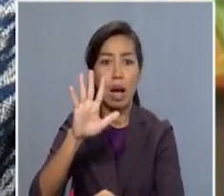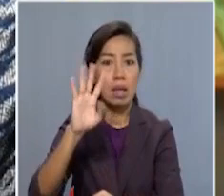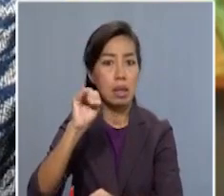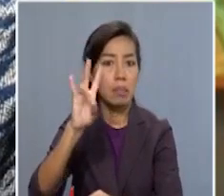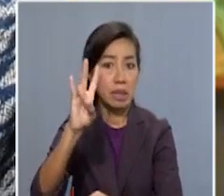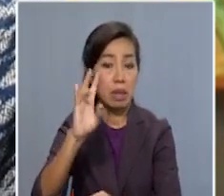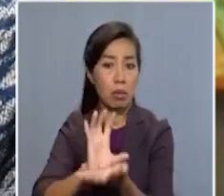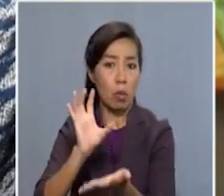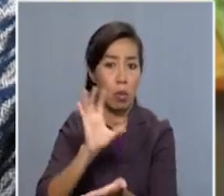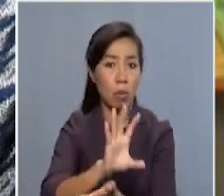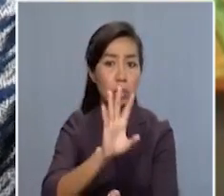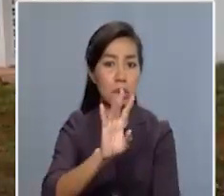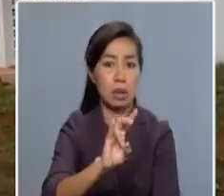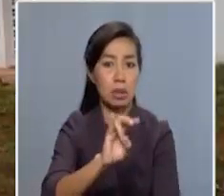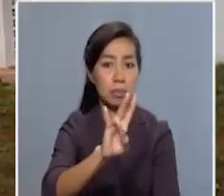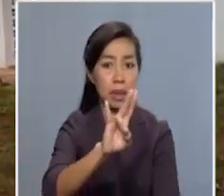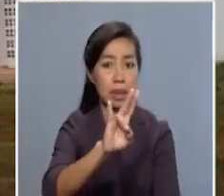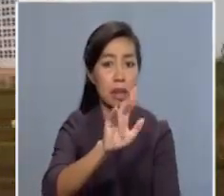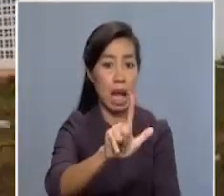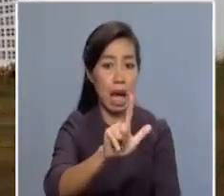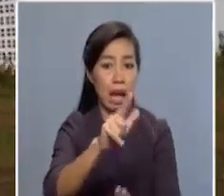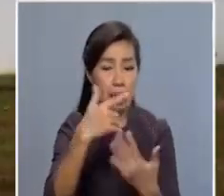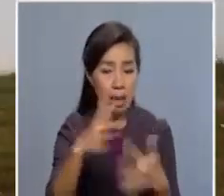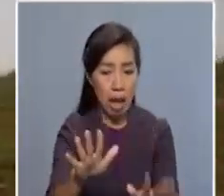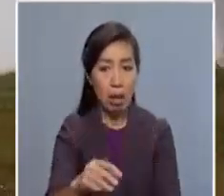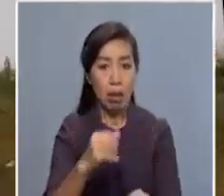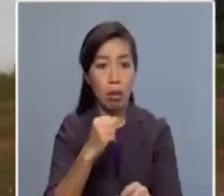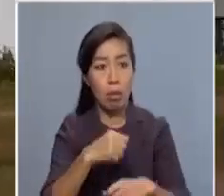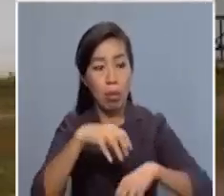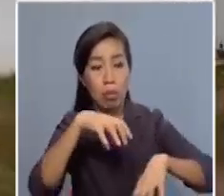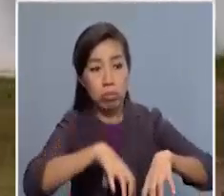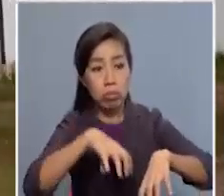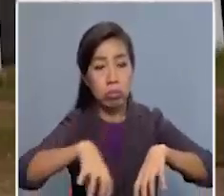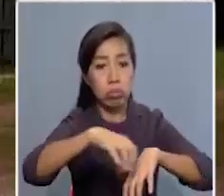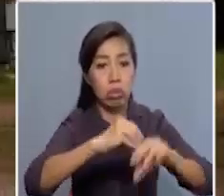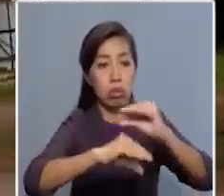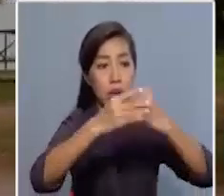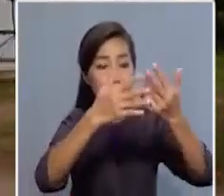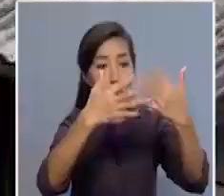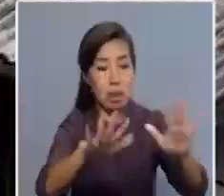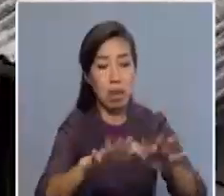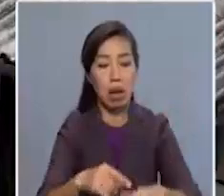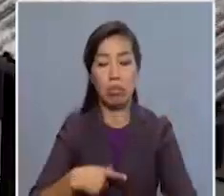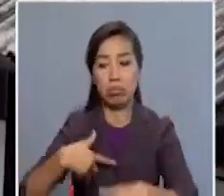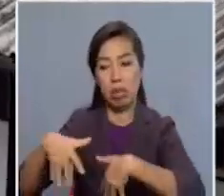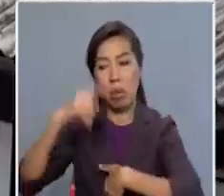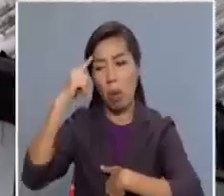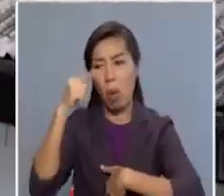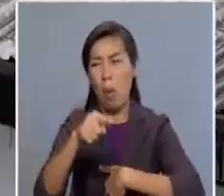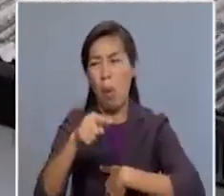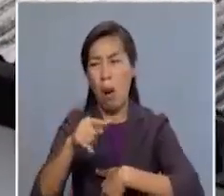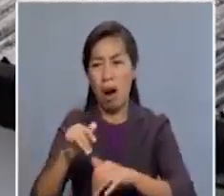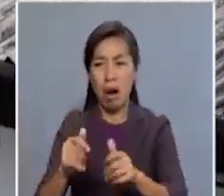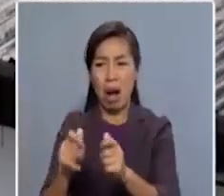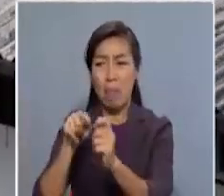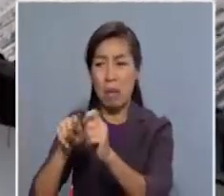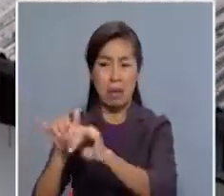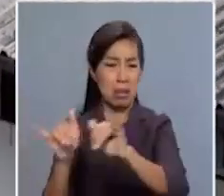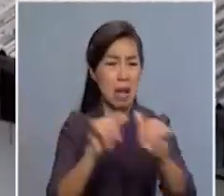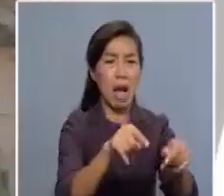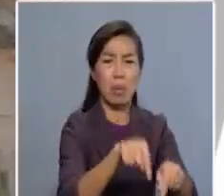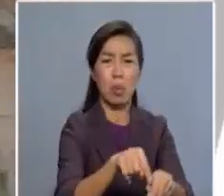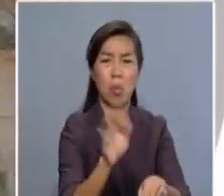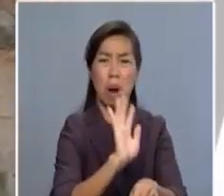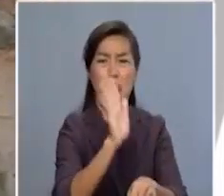รวม77ล้านบาทพอสร้างเสร็จเนี่ยชาวบ้านกลับชุมนุมคัดค้านการย้ายที่ว่าการอำเภอเพราะมองว่าไกลกว่าเดิมไม่สะดวกใน